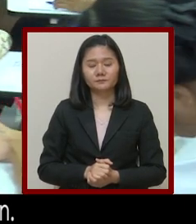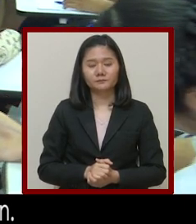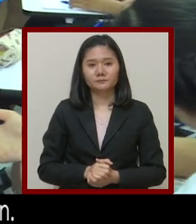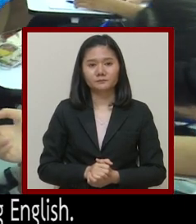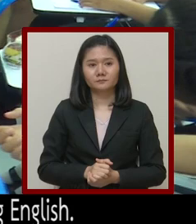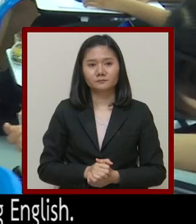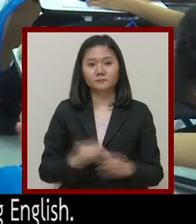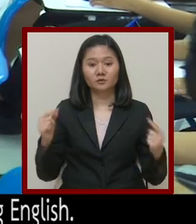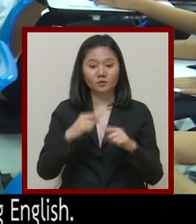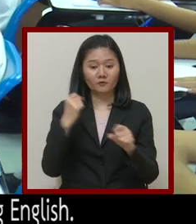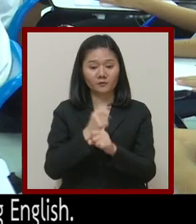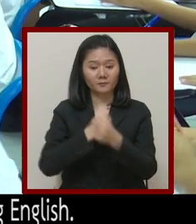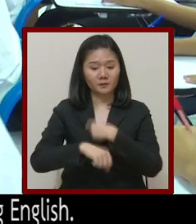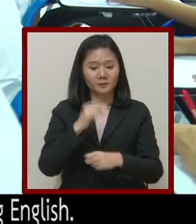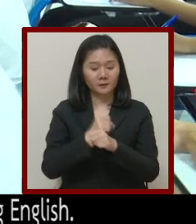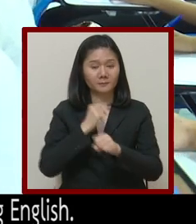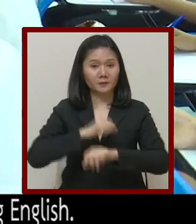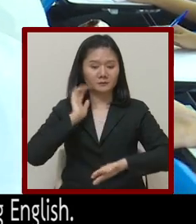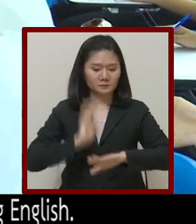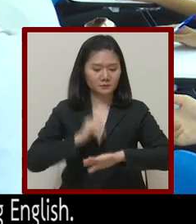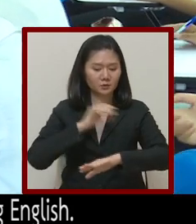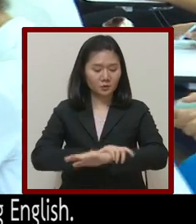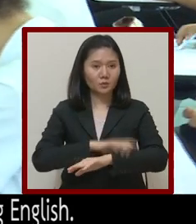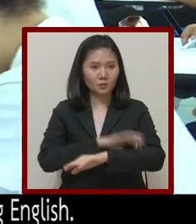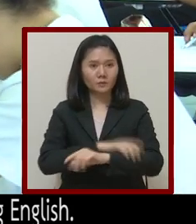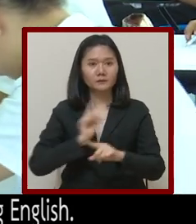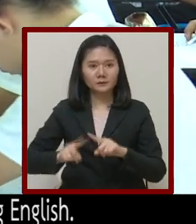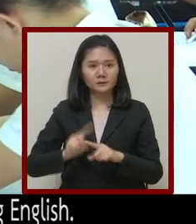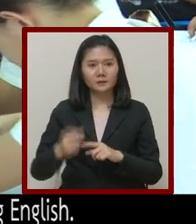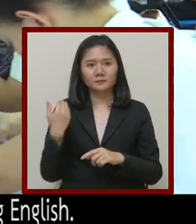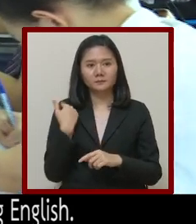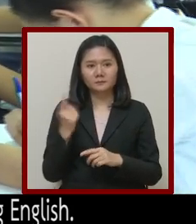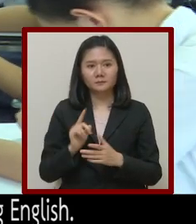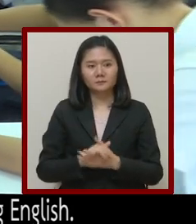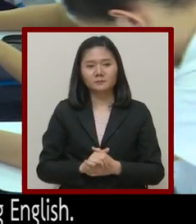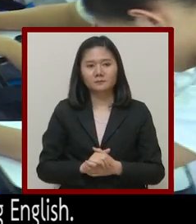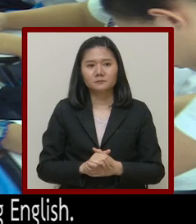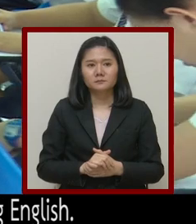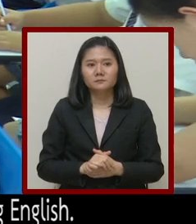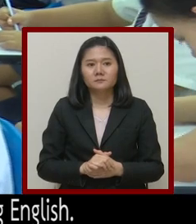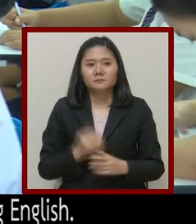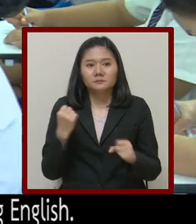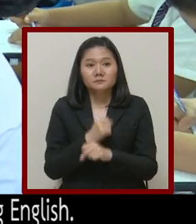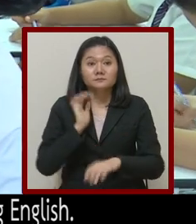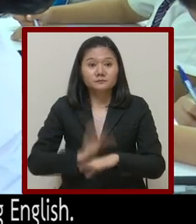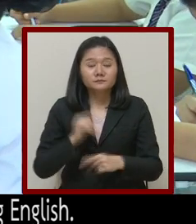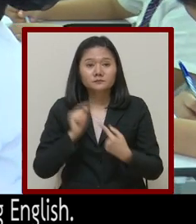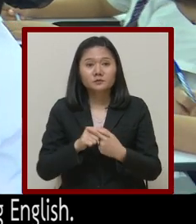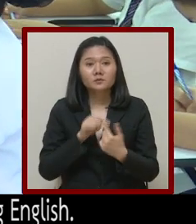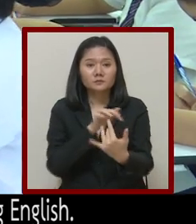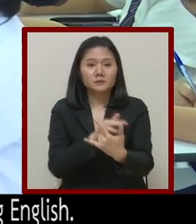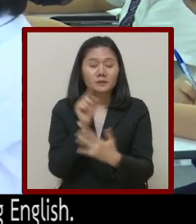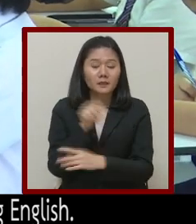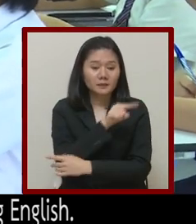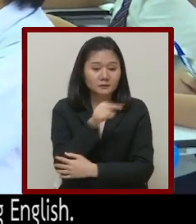นอกจากเรื่องของการฝึกปฏิบัติทักษะนวดต่างๆแล้วเราก็จะมีการฝึกทักษะการสนทนาภาษ